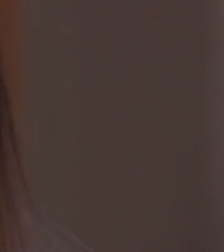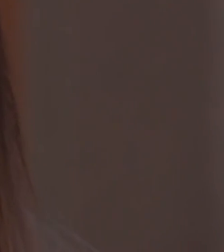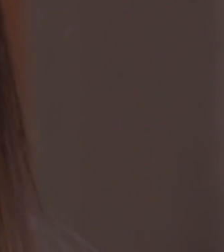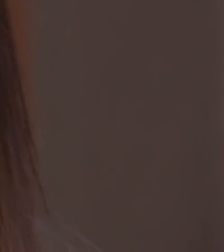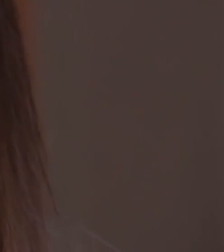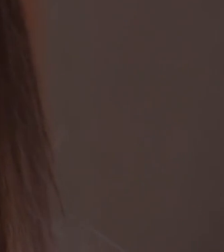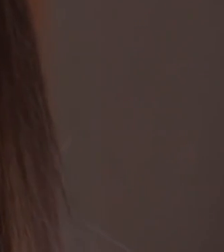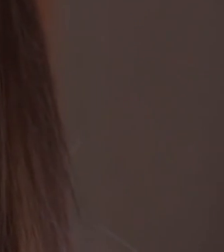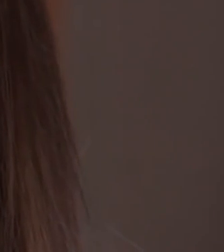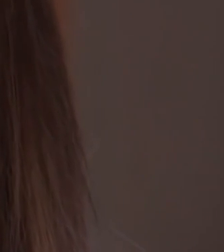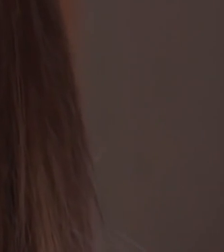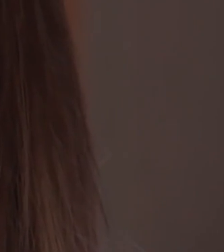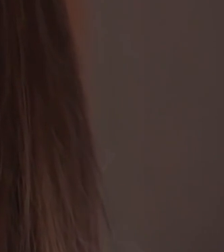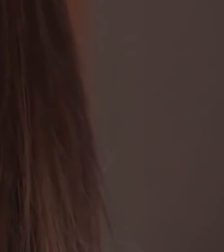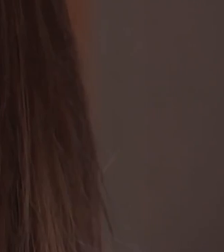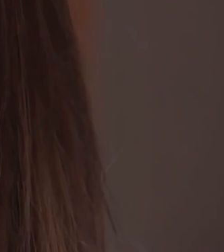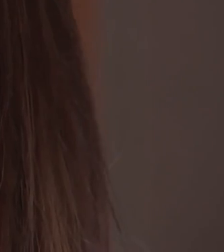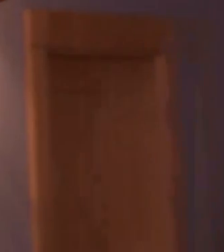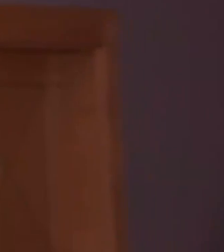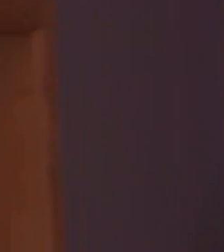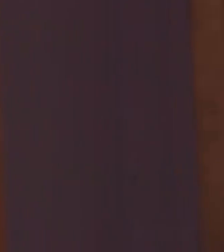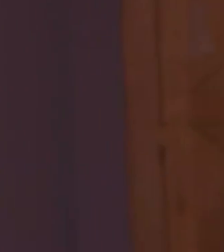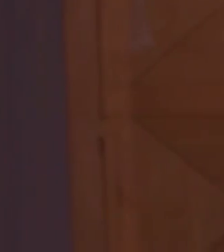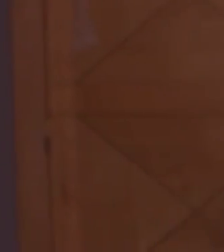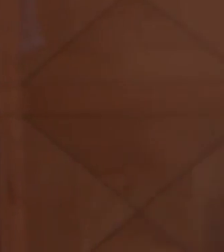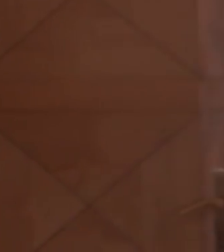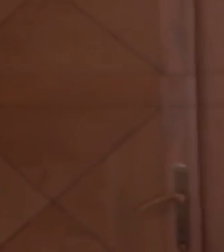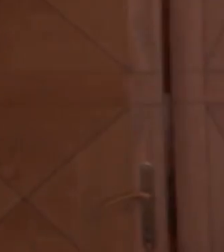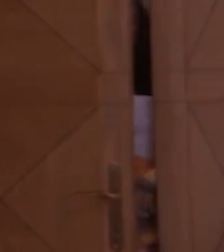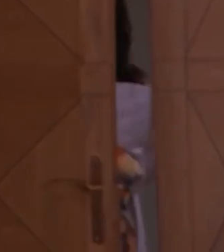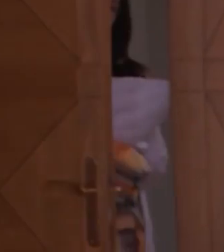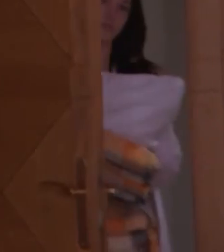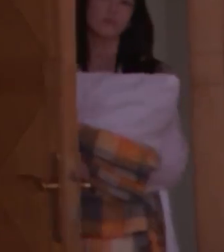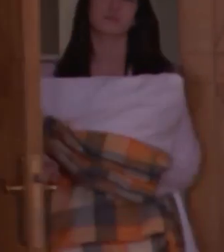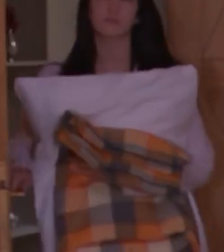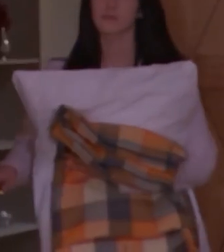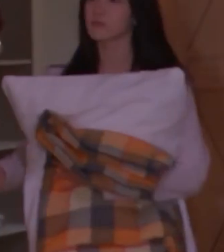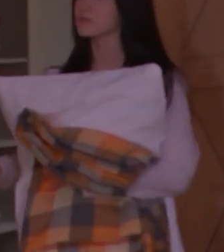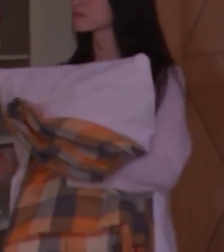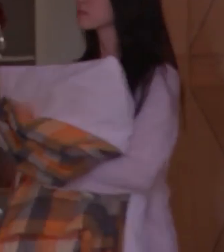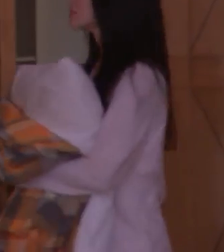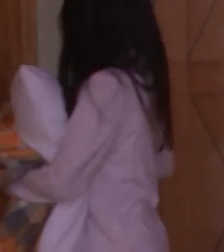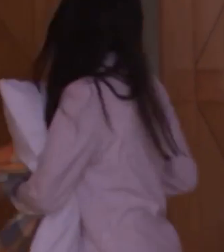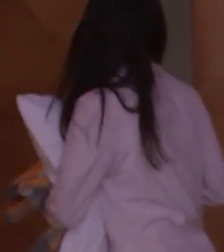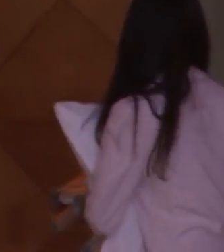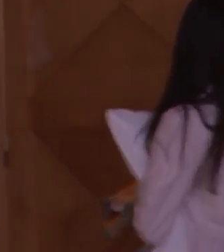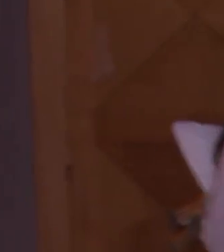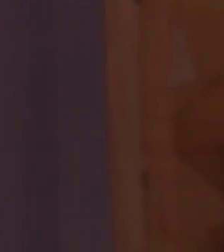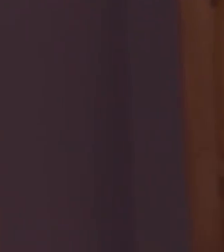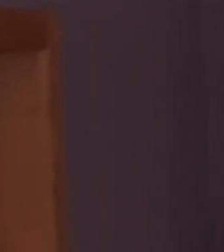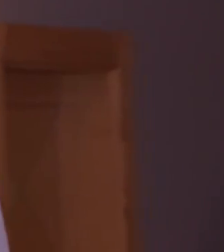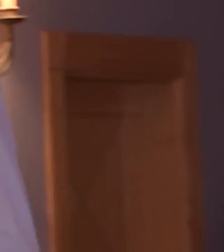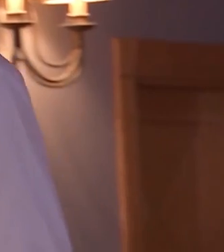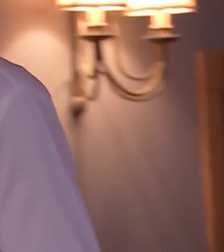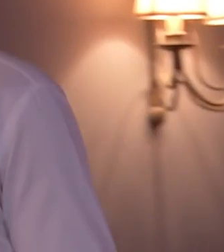Alev gözlerini yana alıp kaçırdı. Hafifçe başını da çevirdi. Ömer odasında dolanıyor. Gömleğiyle kalmış.